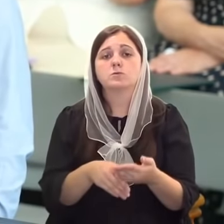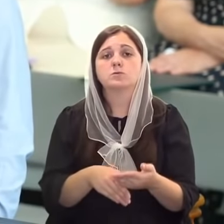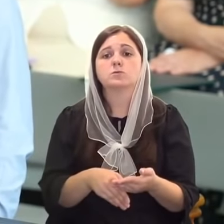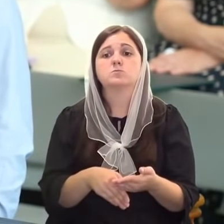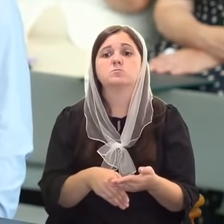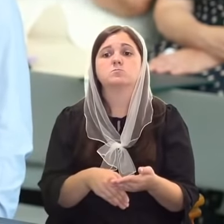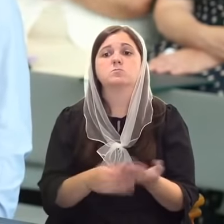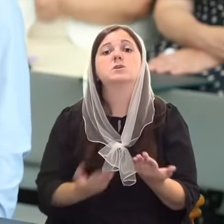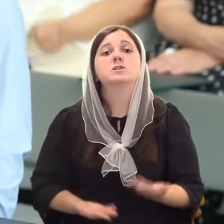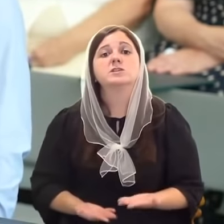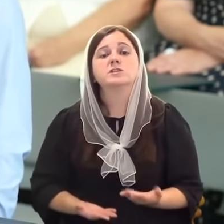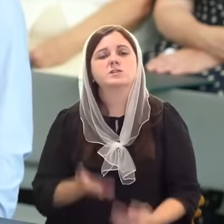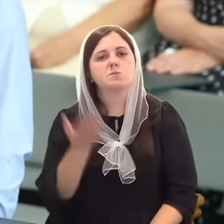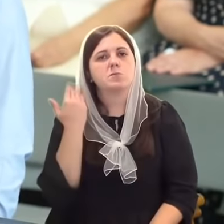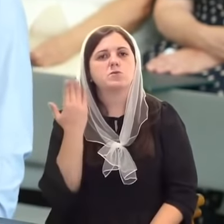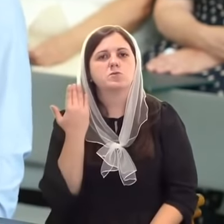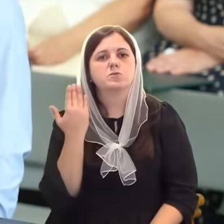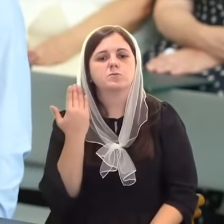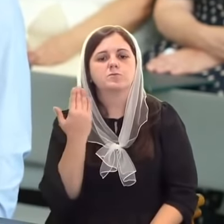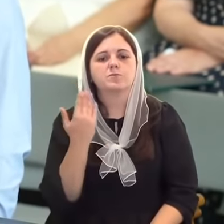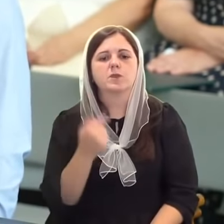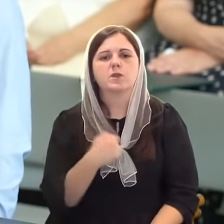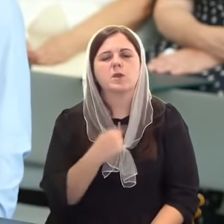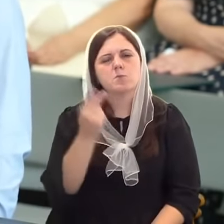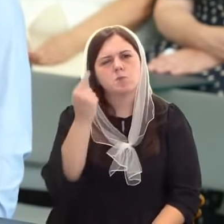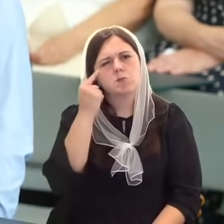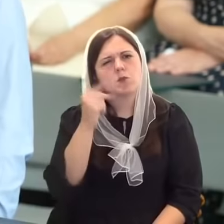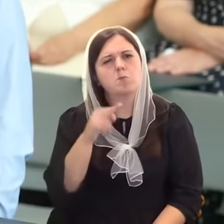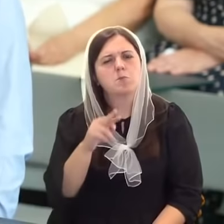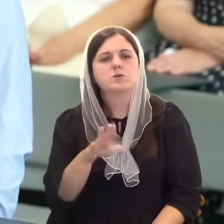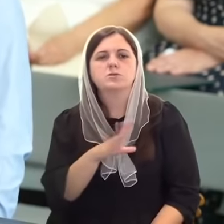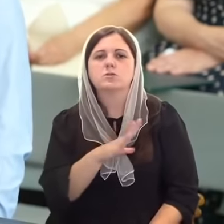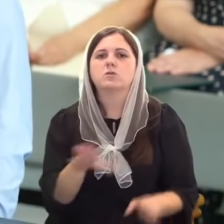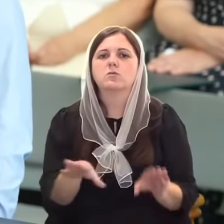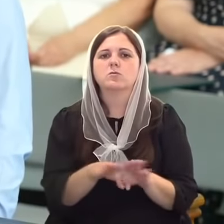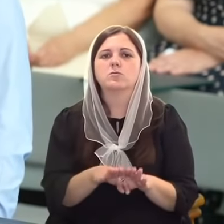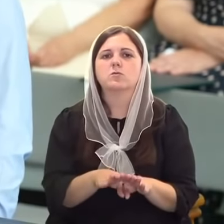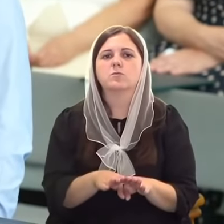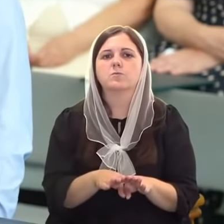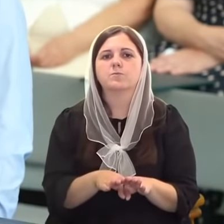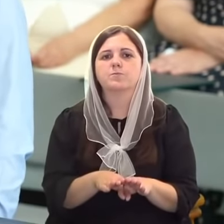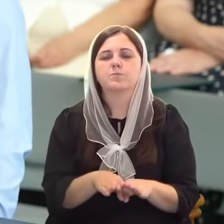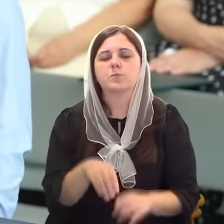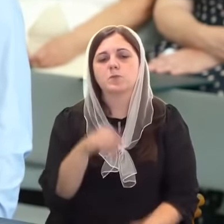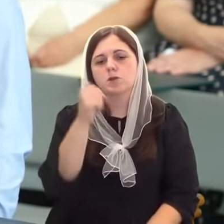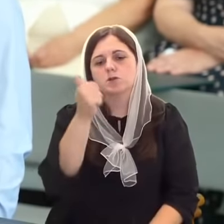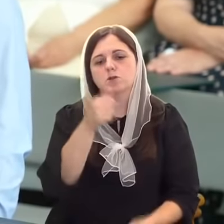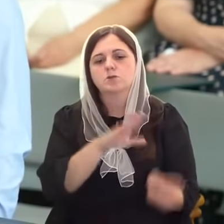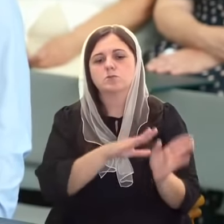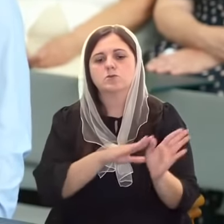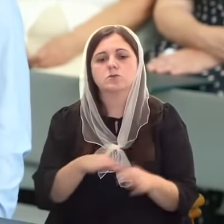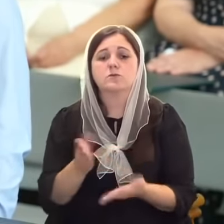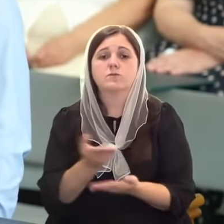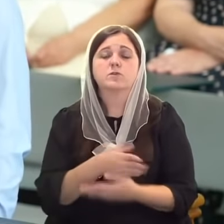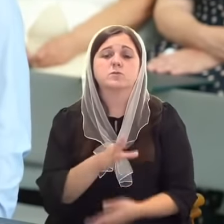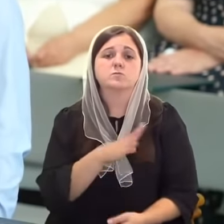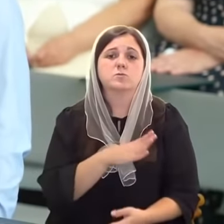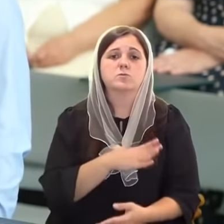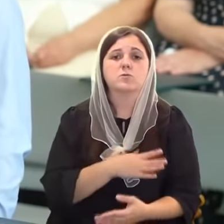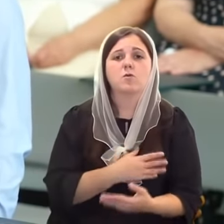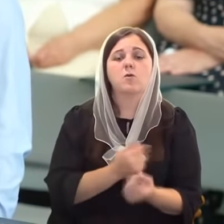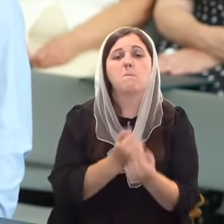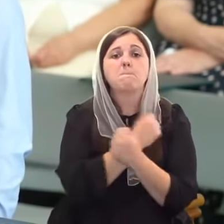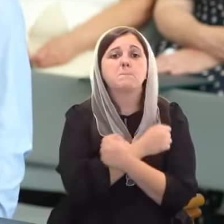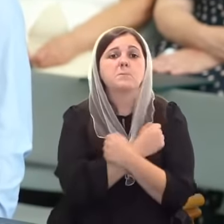прошлое. Я помню, это была тоже пятница, около года прошло, у нас был банный день,